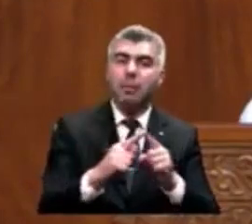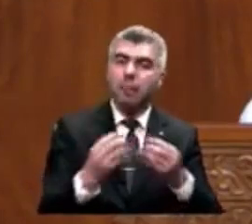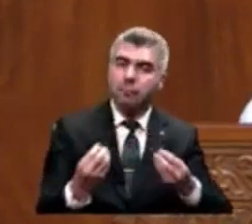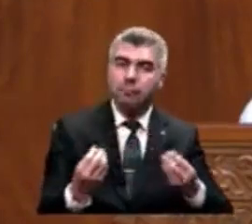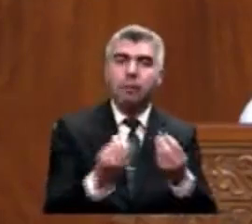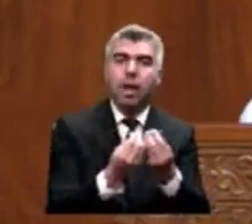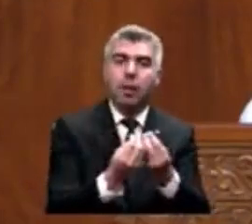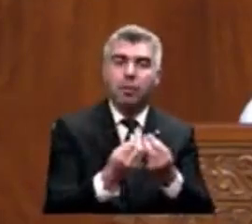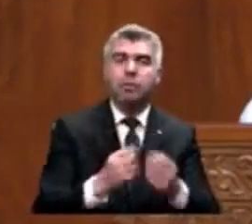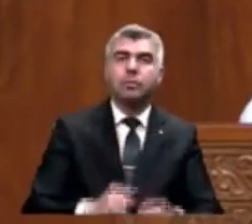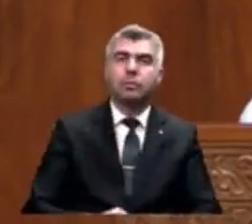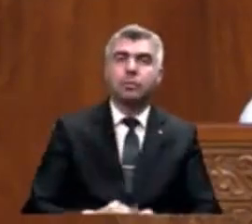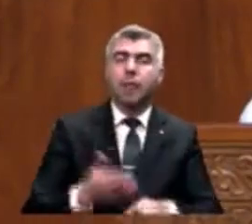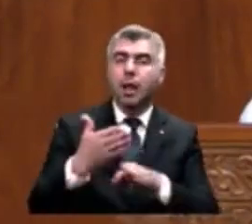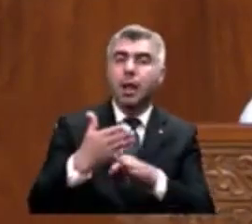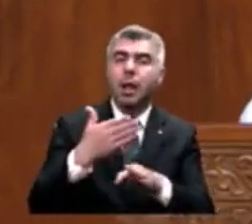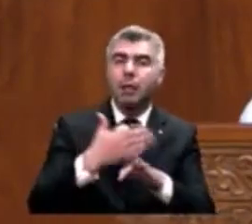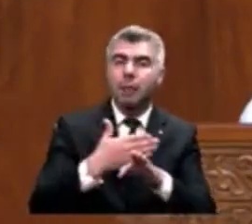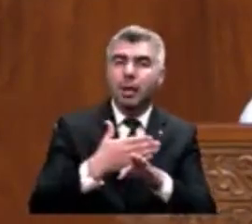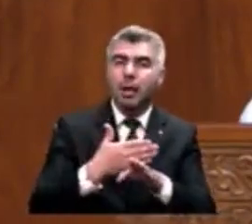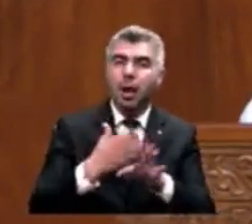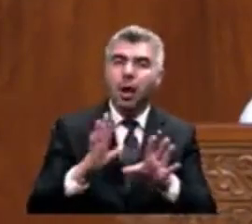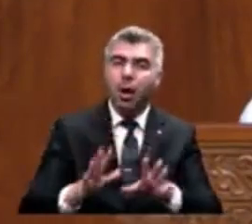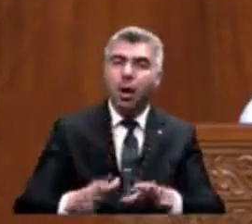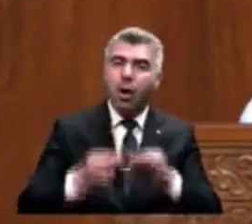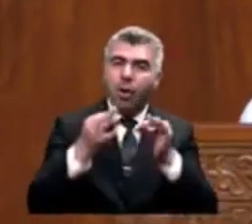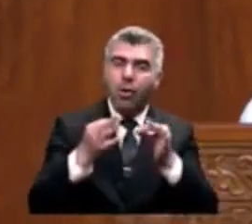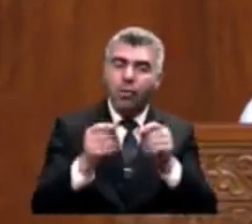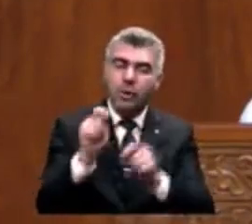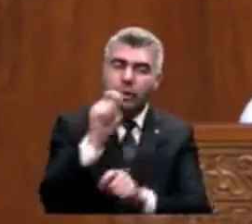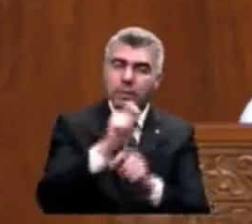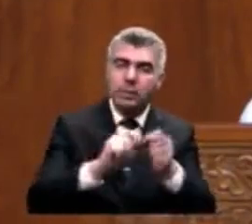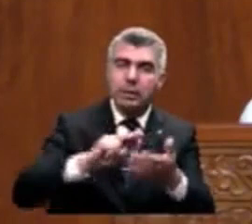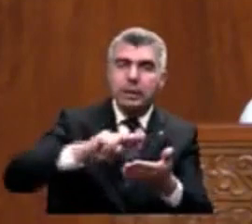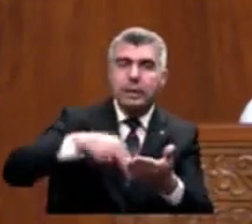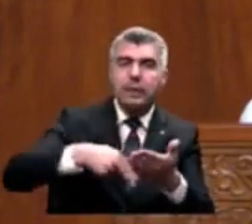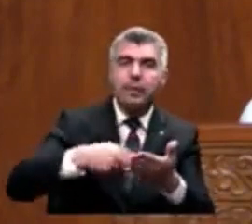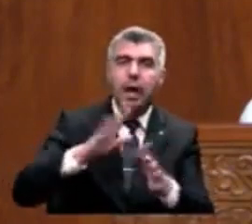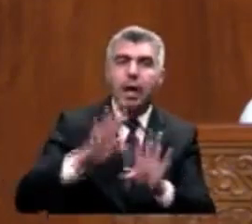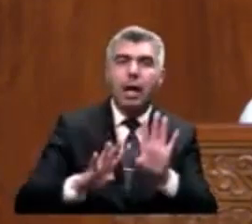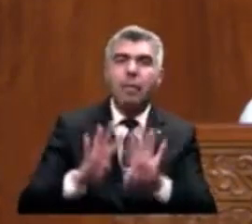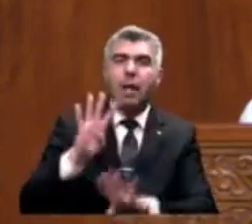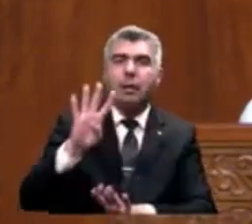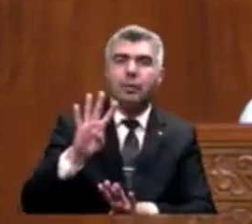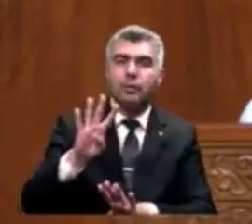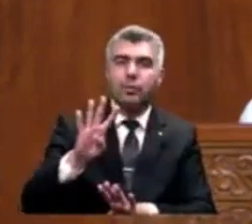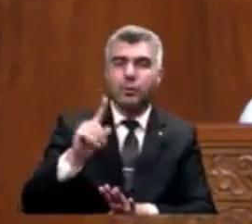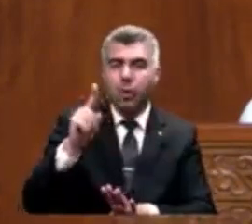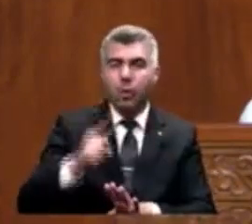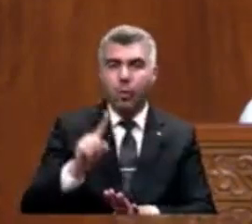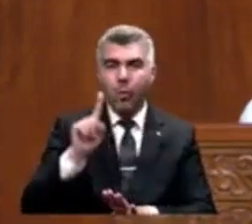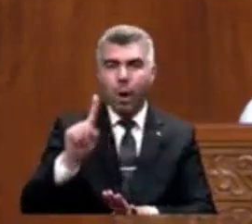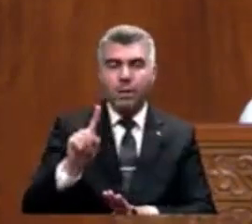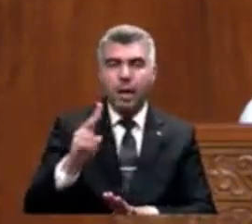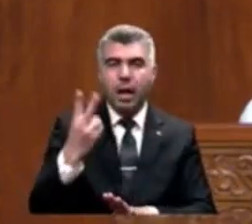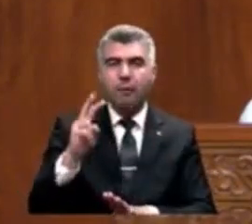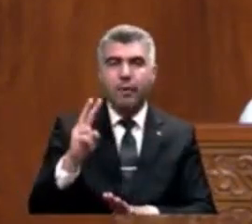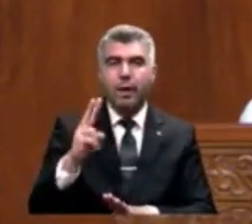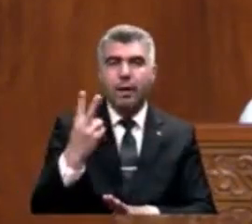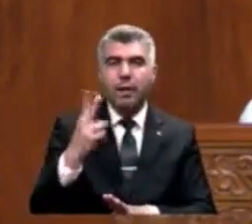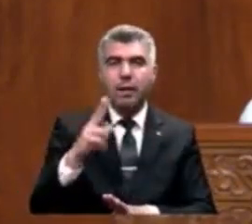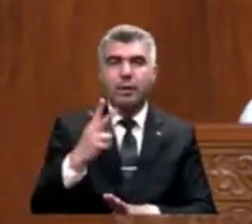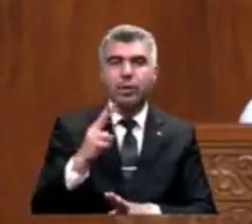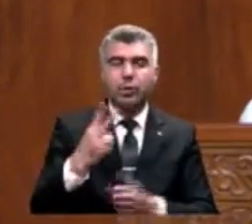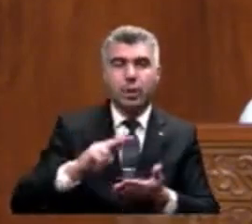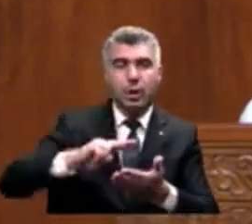تمثيلية قبل الوصول إلى اتفاق 14 يناير 2023 الذي وقعت